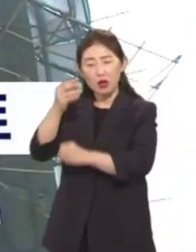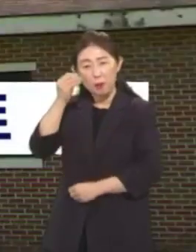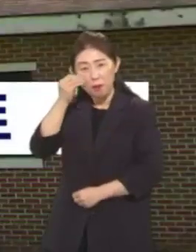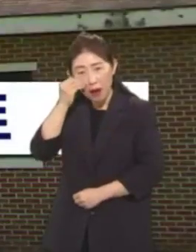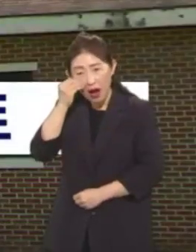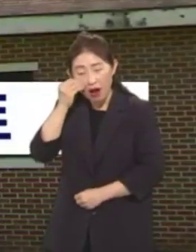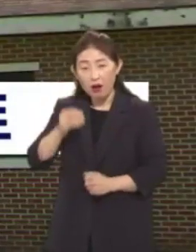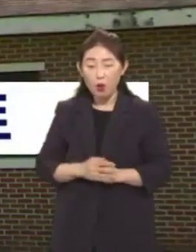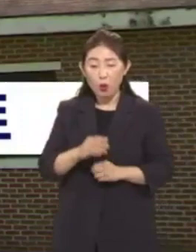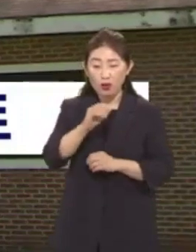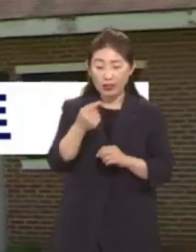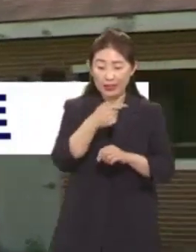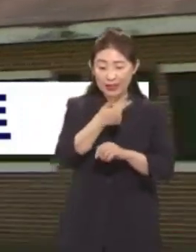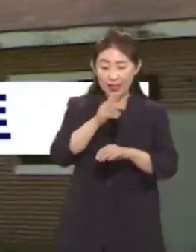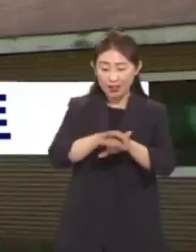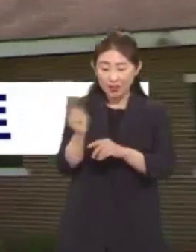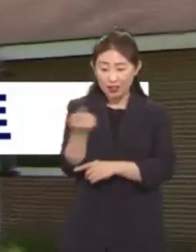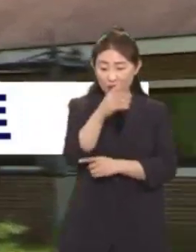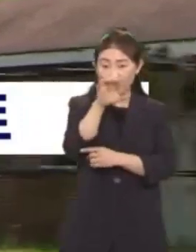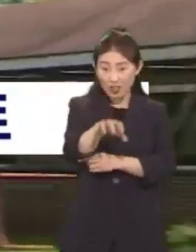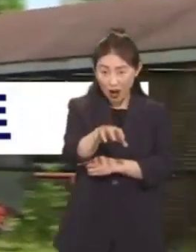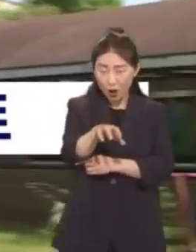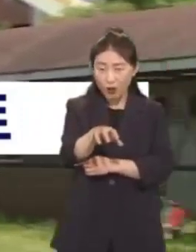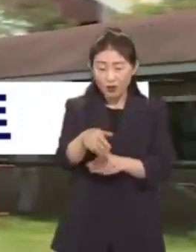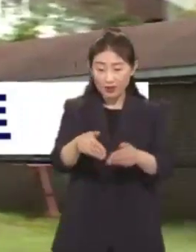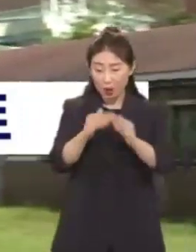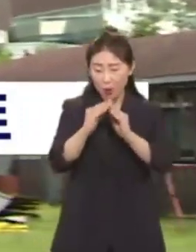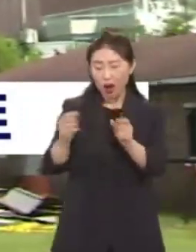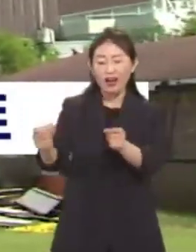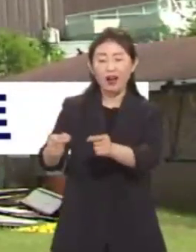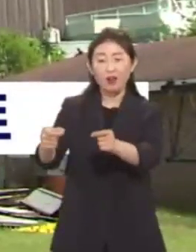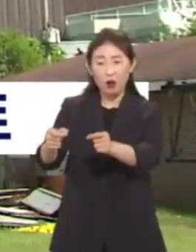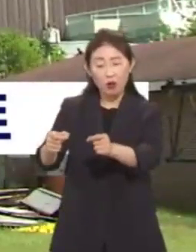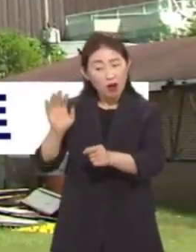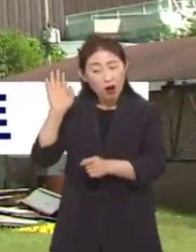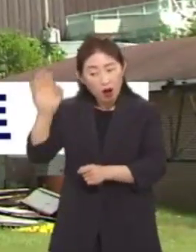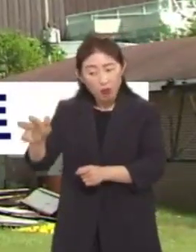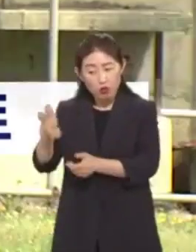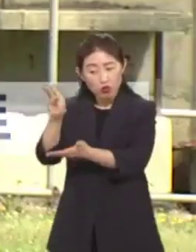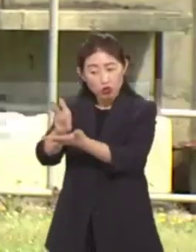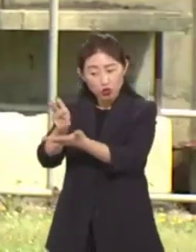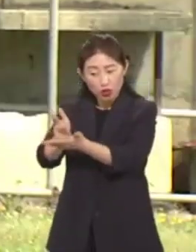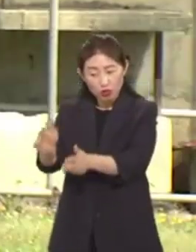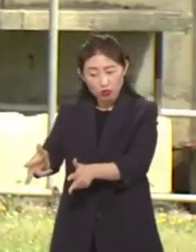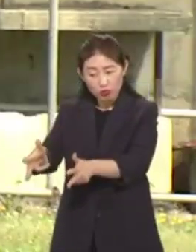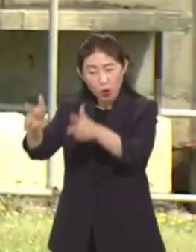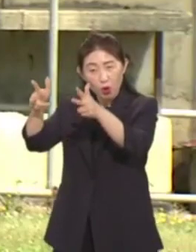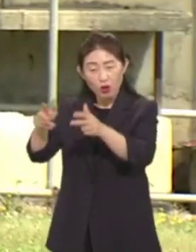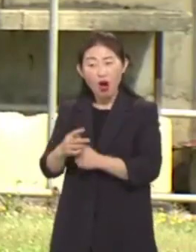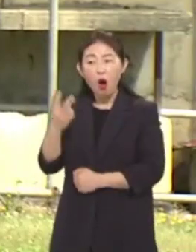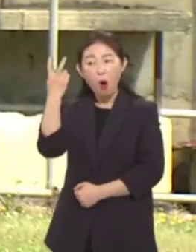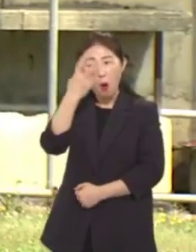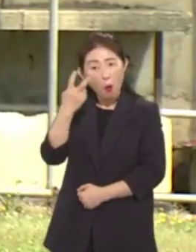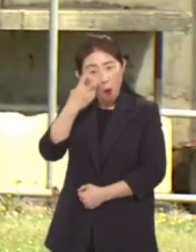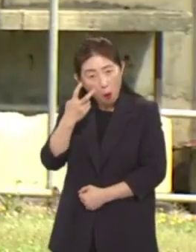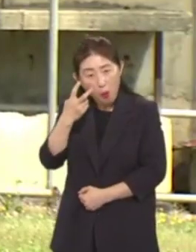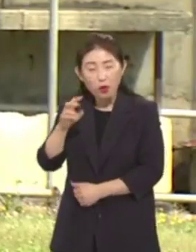대전 신축 야구장 부지와 가까워 야구장 방문객들을 위한 주차타워 건립 용도로 활용이 검토되고